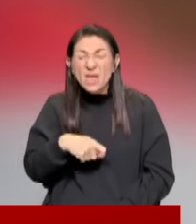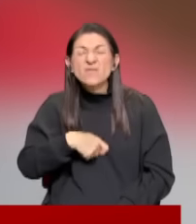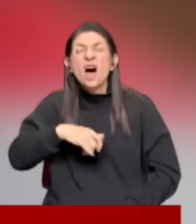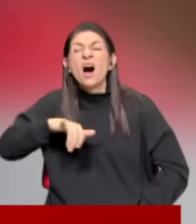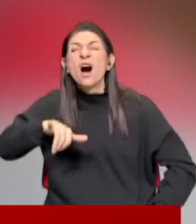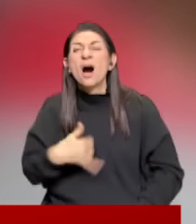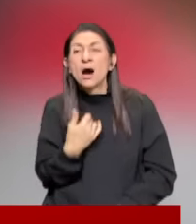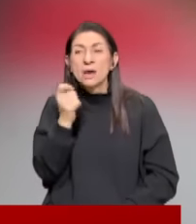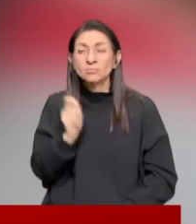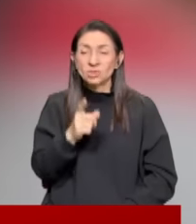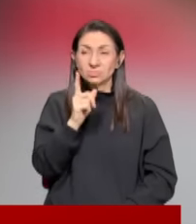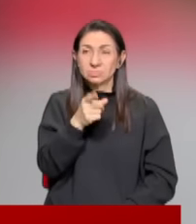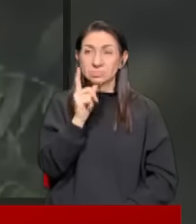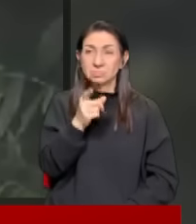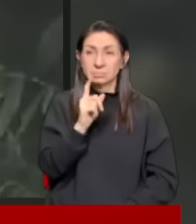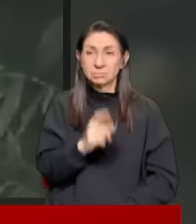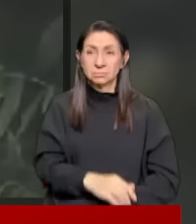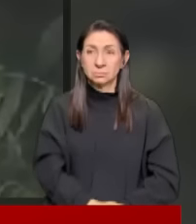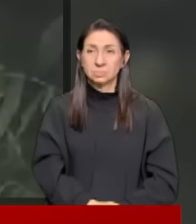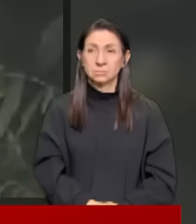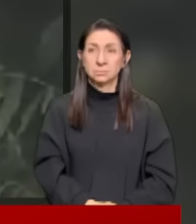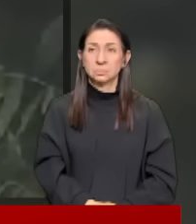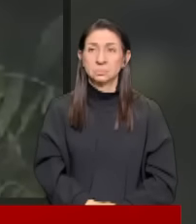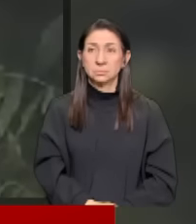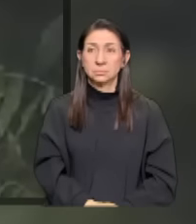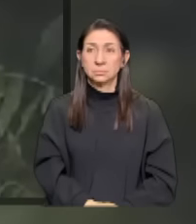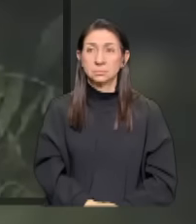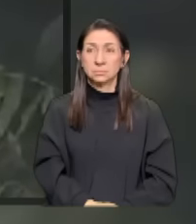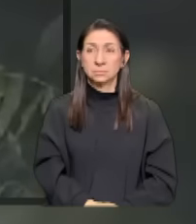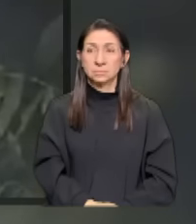İftiranın danasını göreceksin sen.